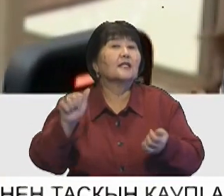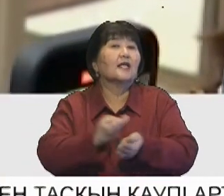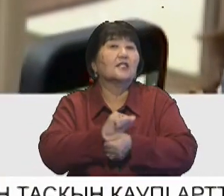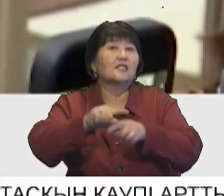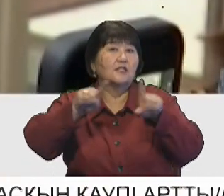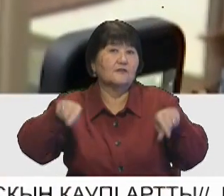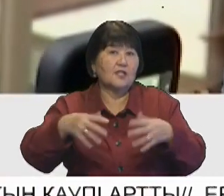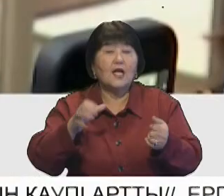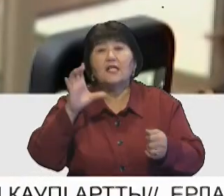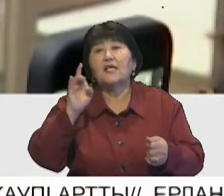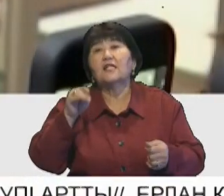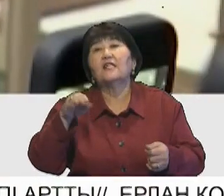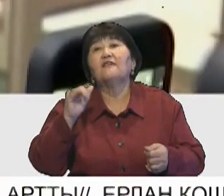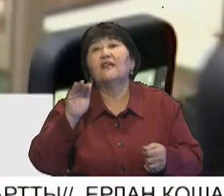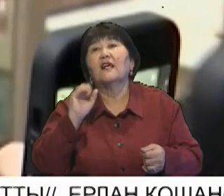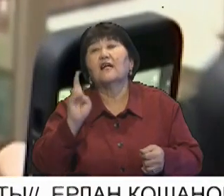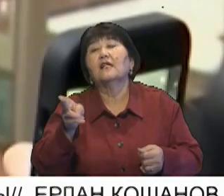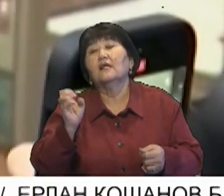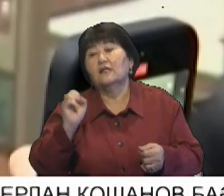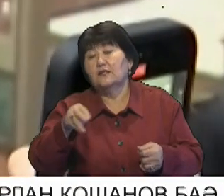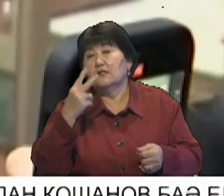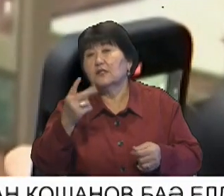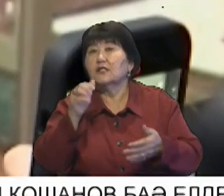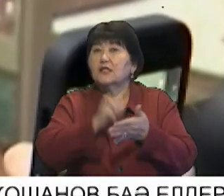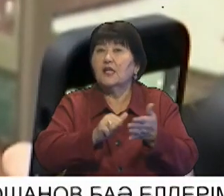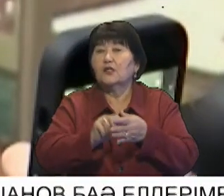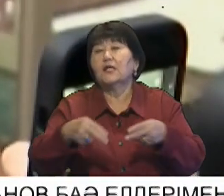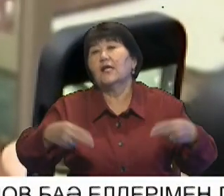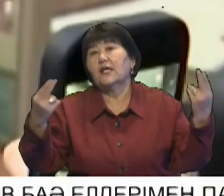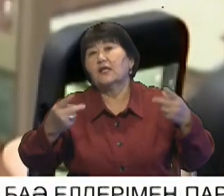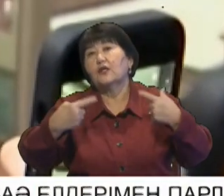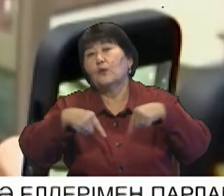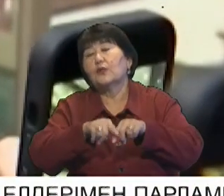керек. Сертификаттың екі түрі бар. Мұны салық және кеден органдары бақылайды.